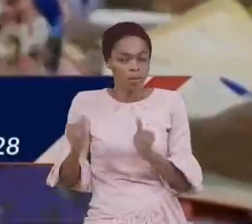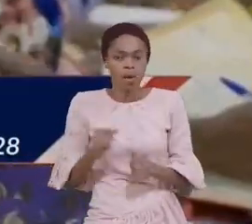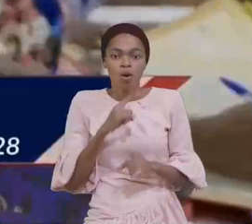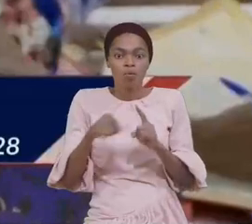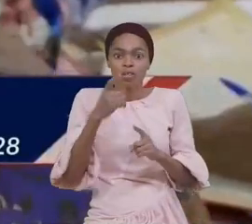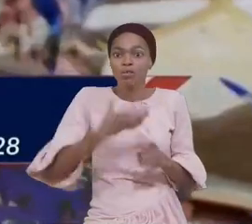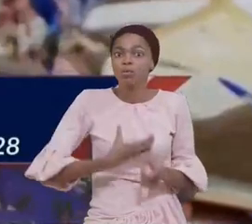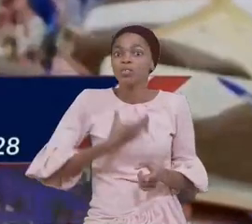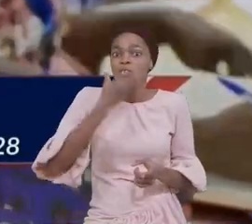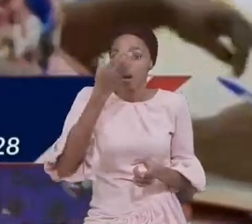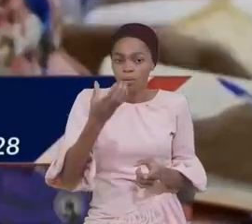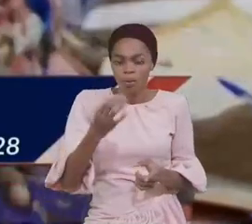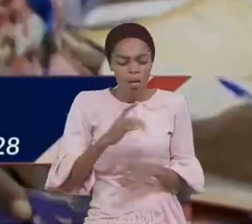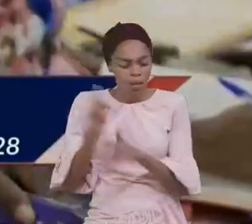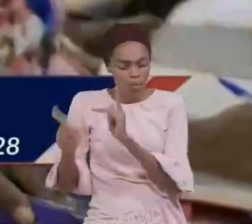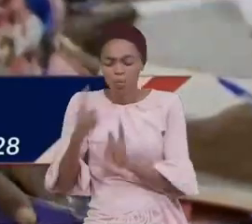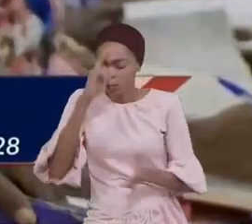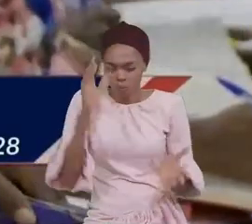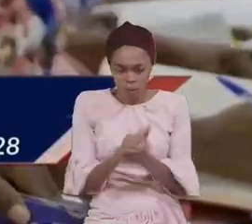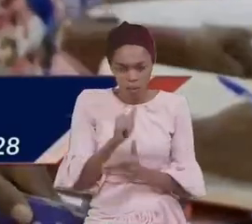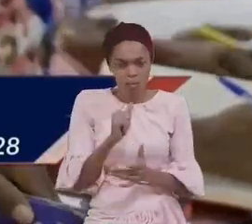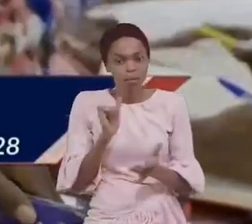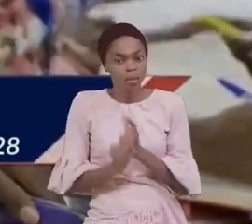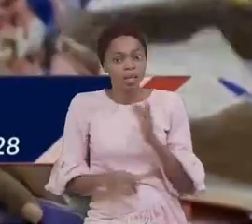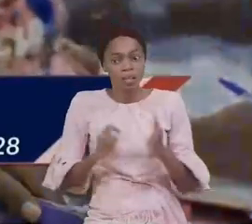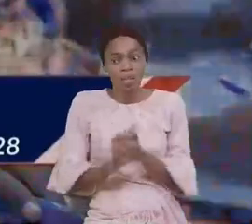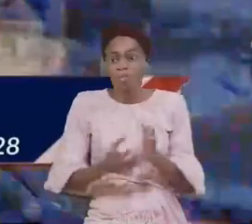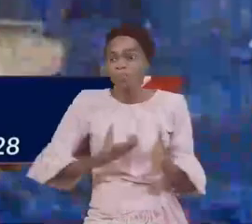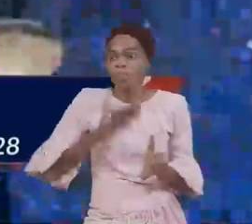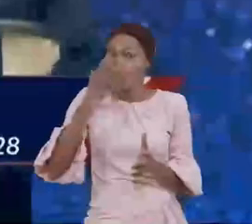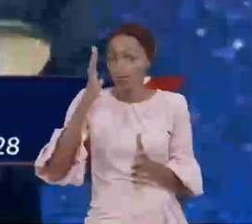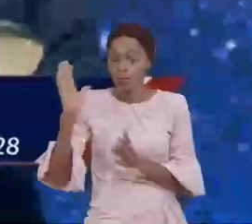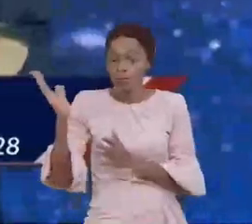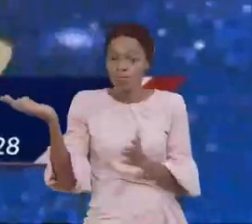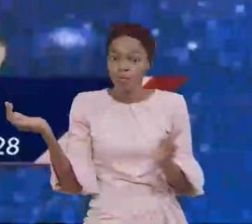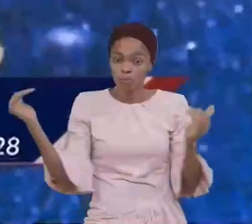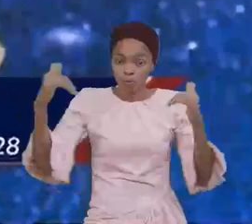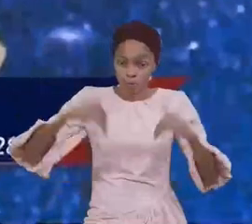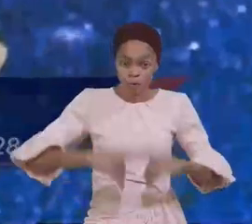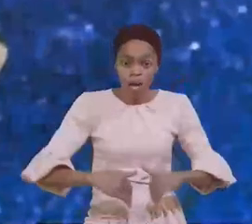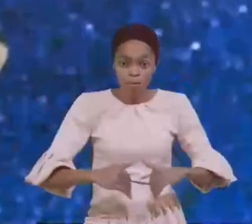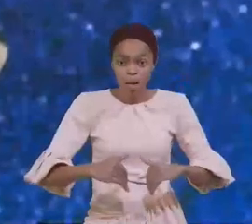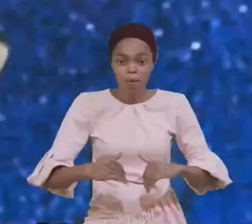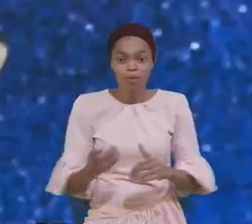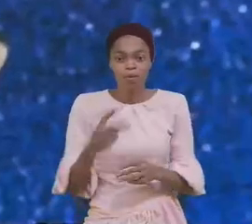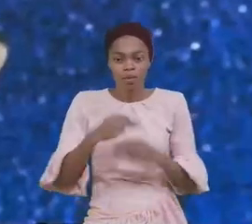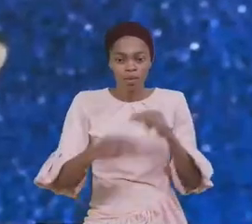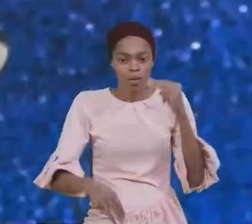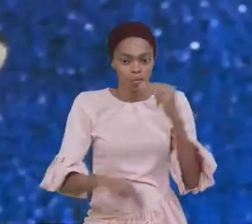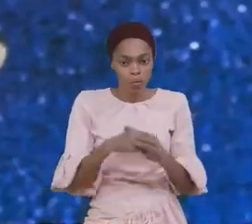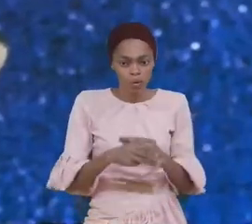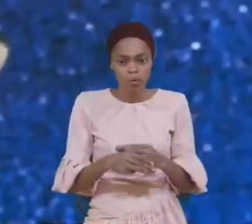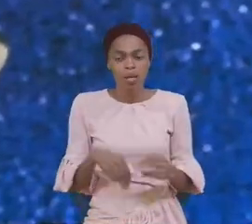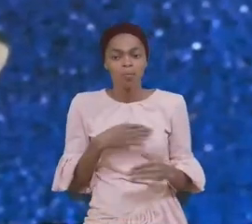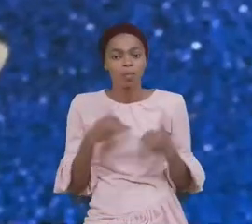cru que ces cris vont écrouler les murailles. Donc, quel que soit ce que nous faisons, si on se tait,